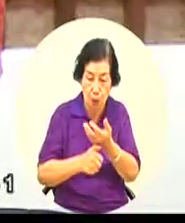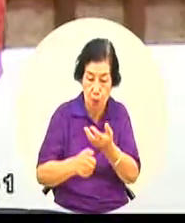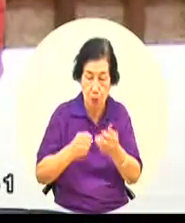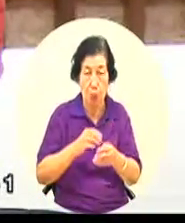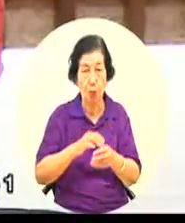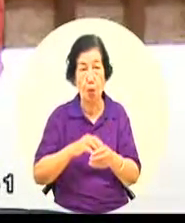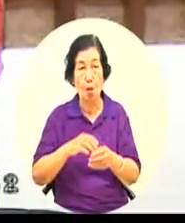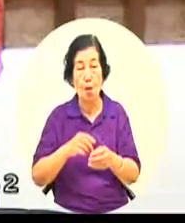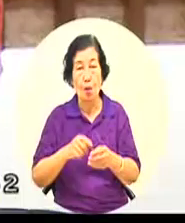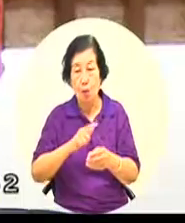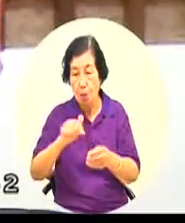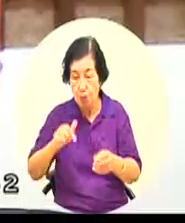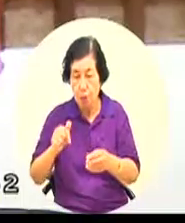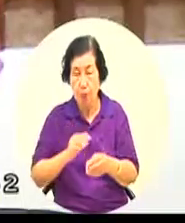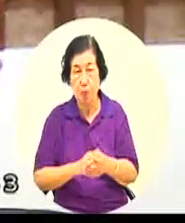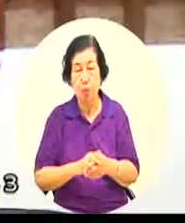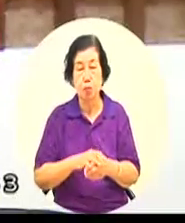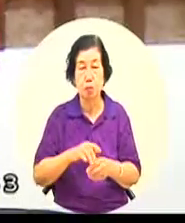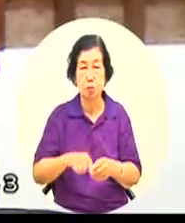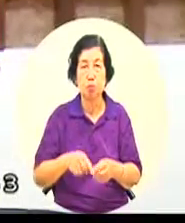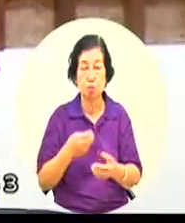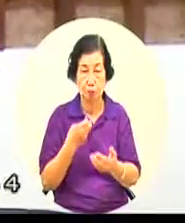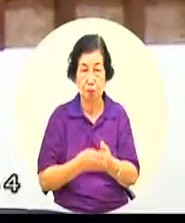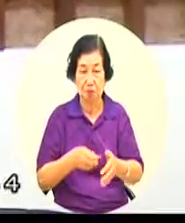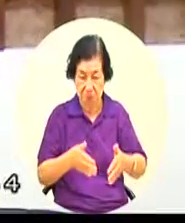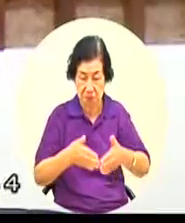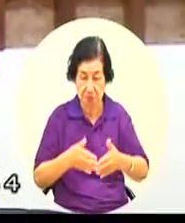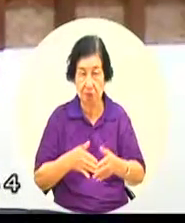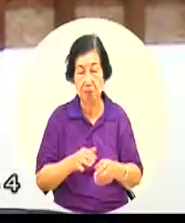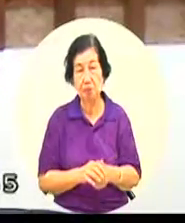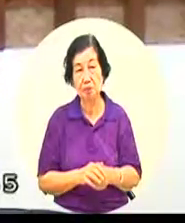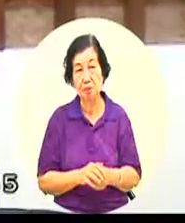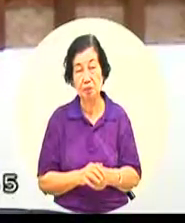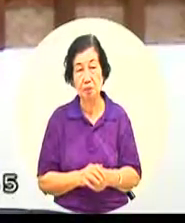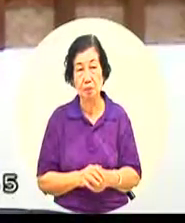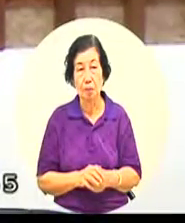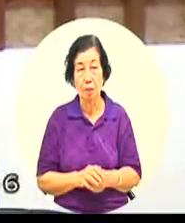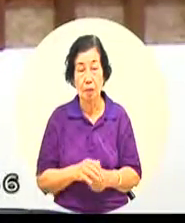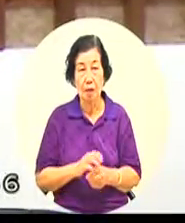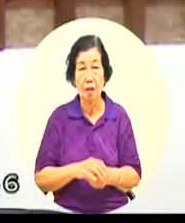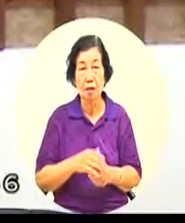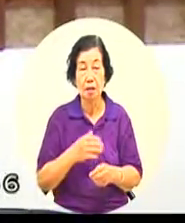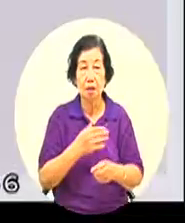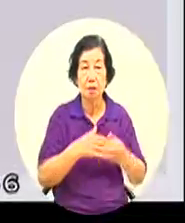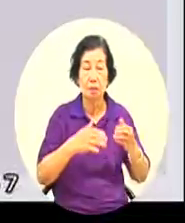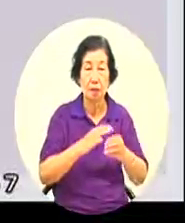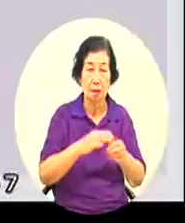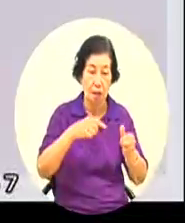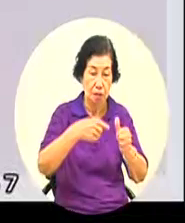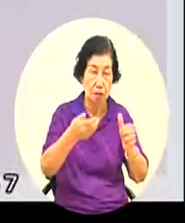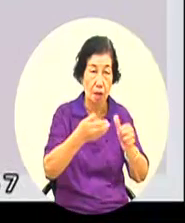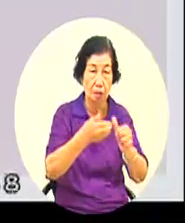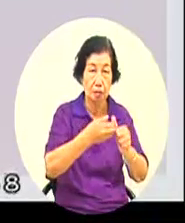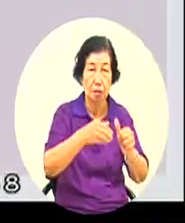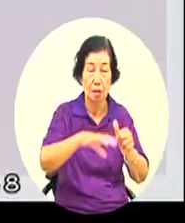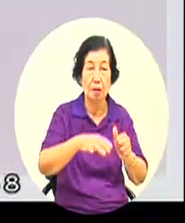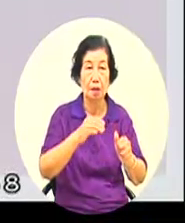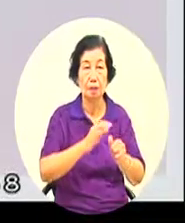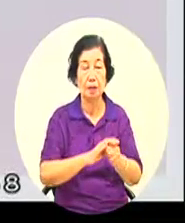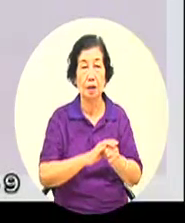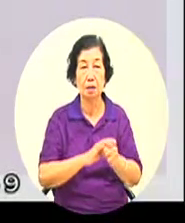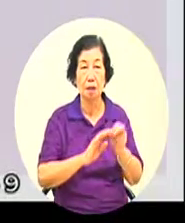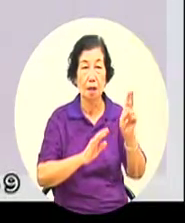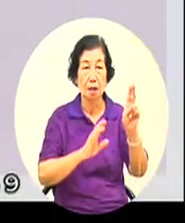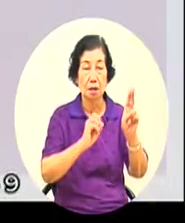在下降的。再来，我们知道教育部推了一个纸锥花运动，来编列了2015年编列